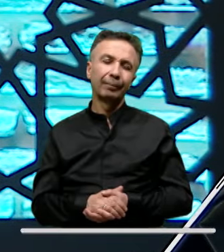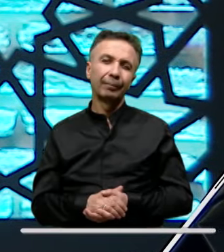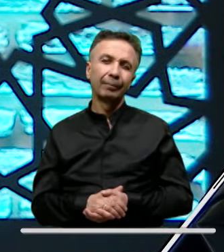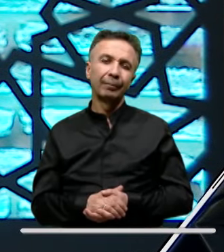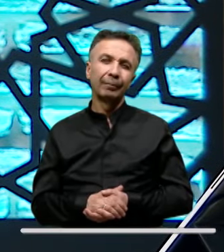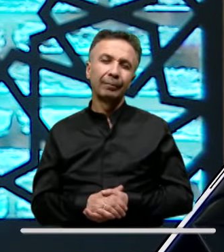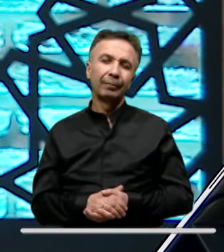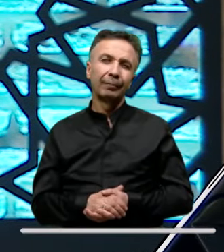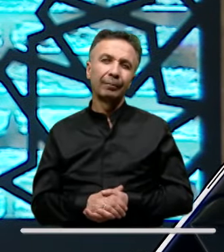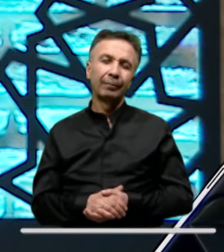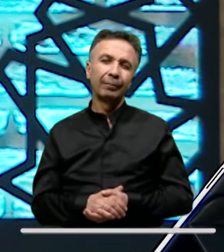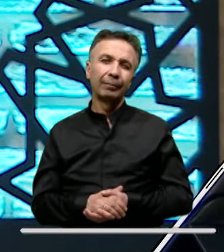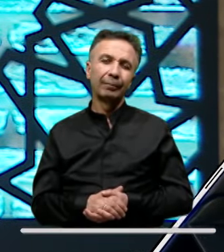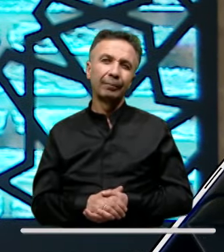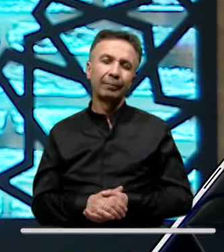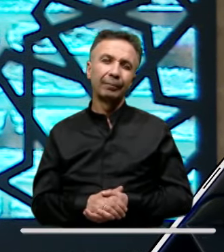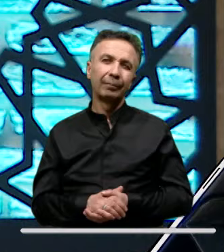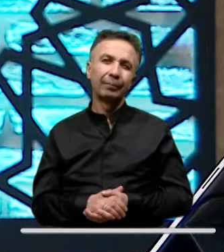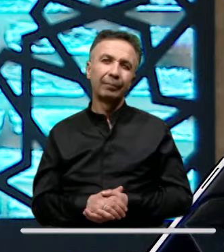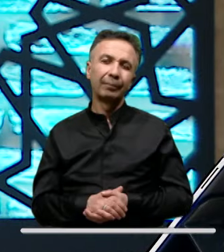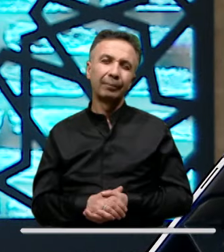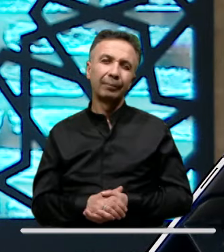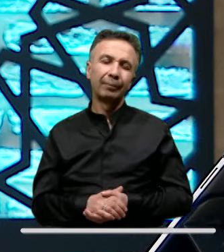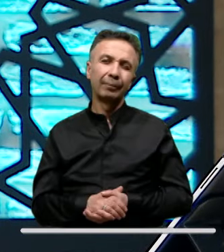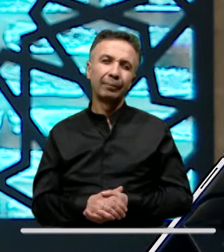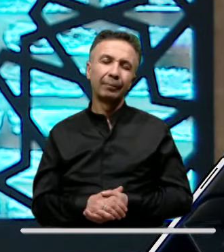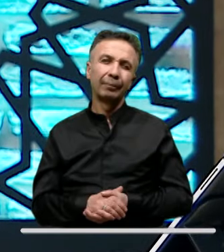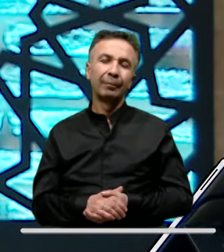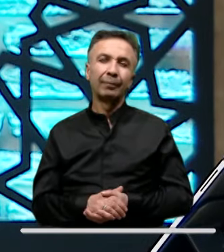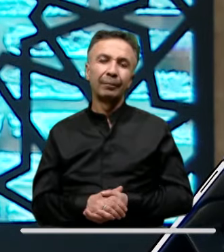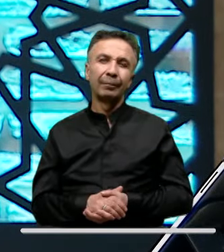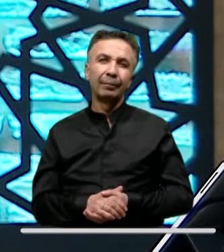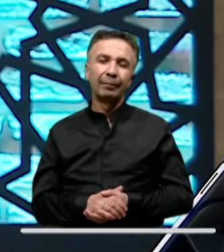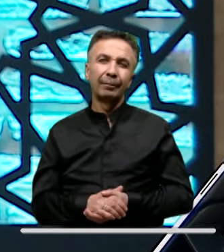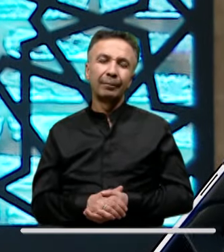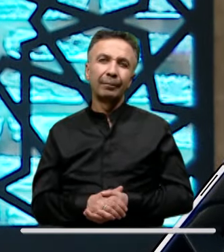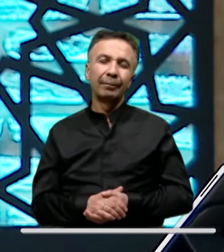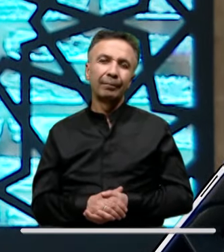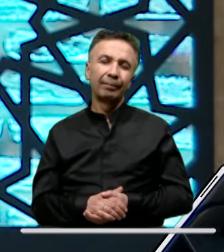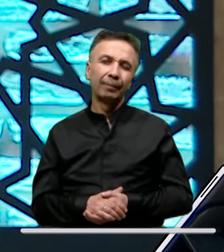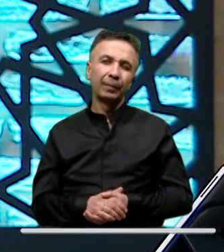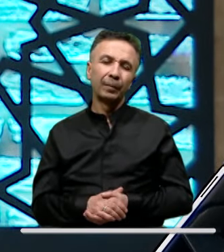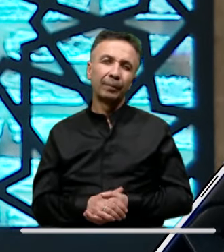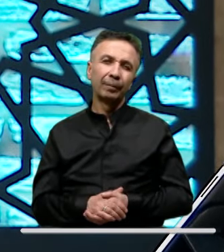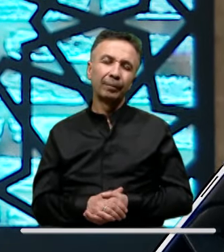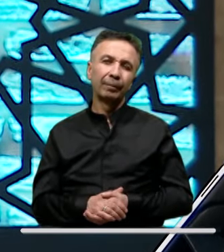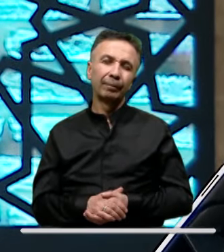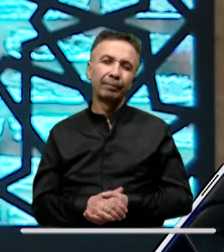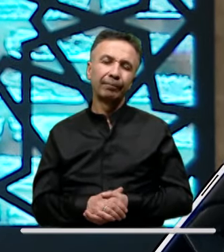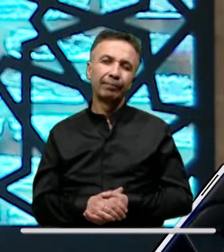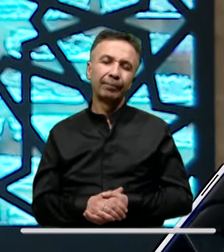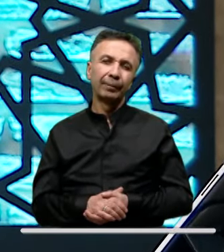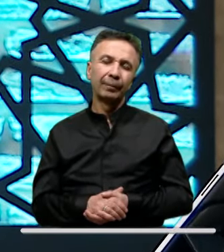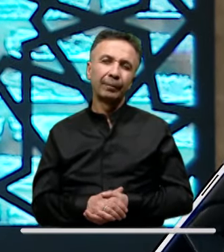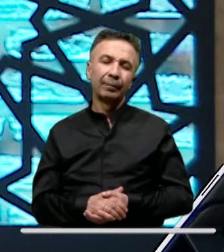hocam. Çünkü sanki Hanefi mezhebine mensup, bizim ülkemizde kahir ekseriyet Hanefi, Şafii mezhebine